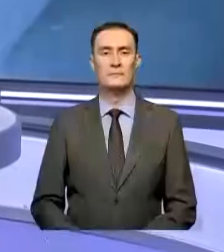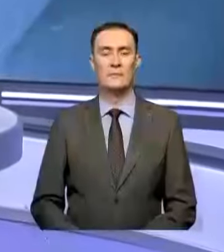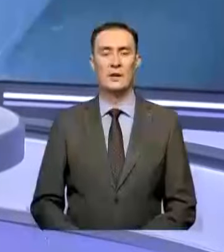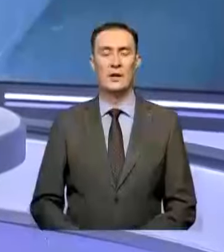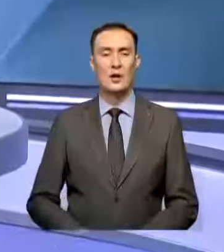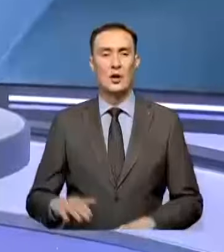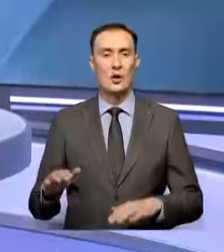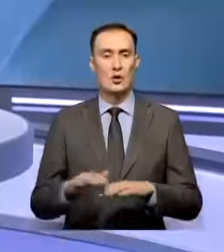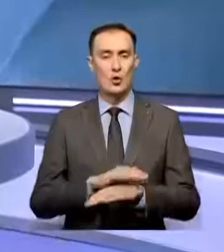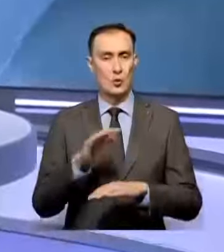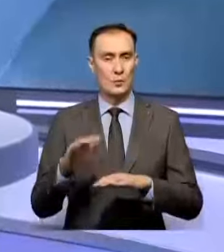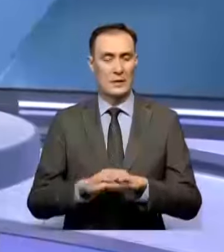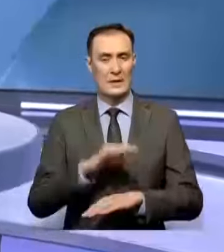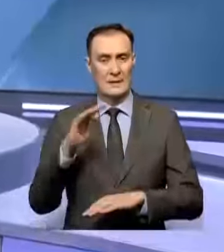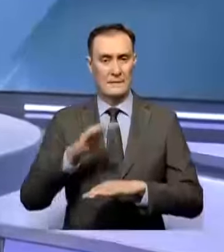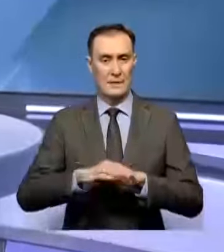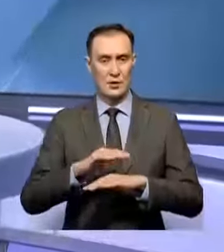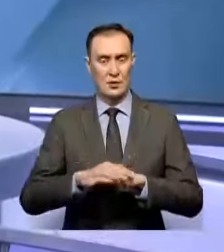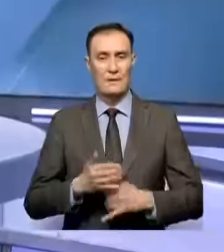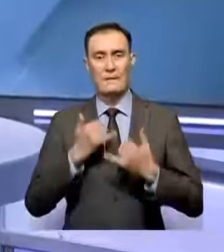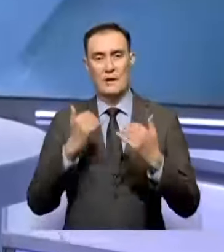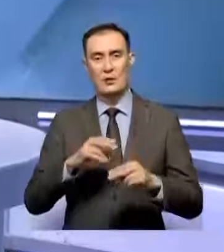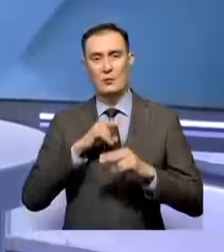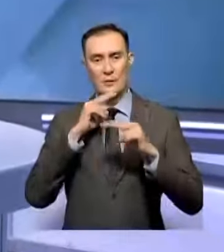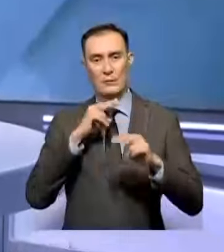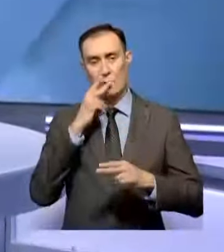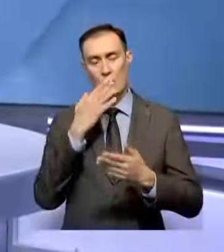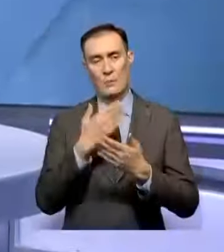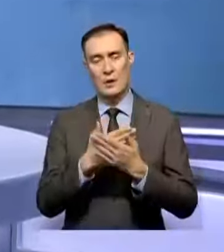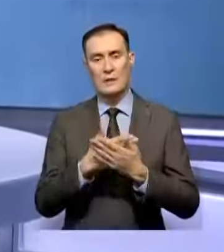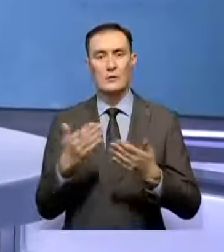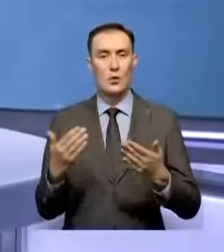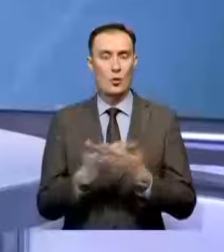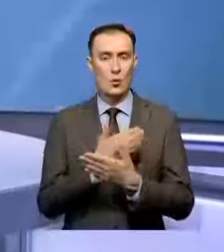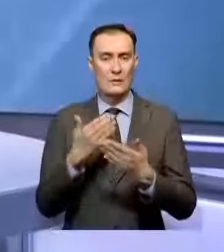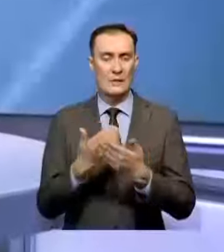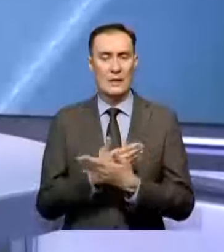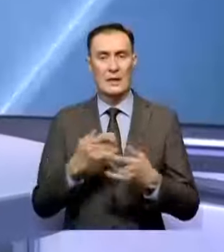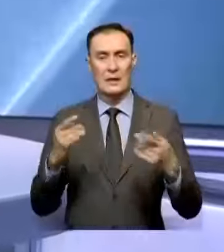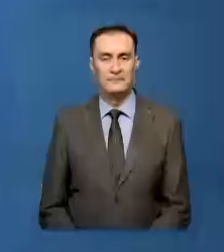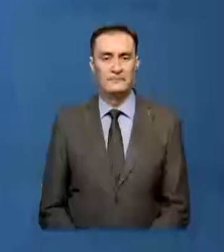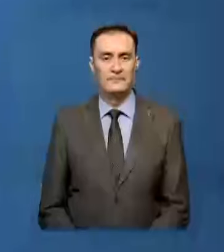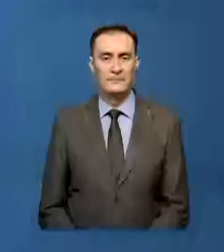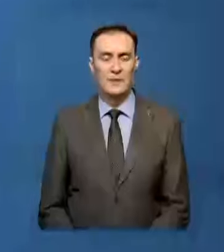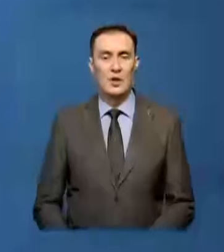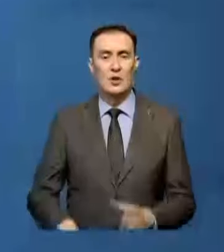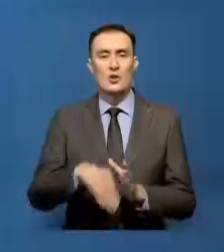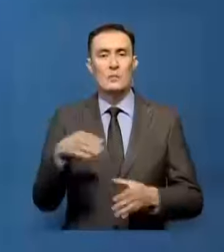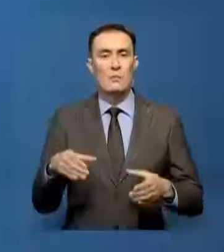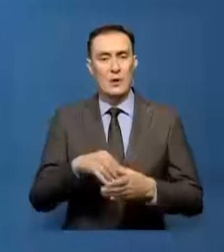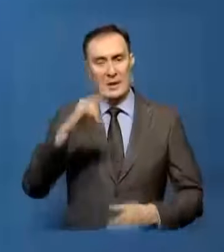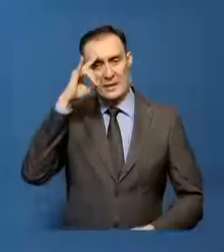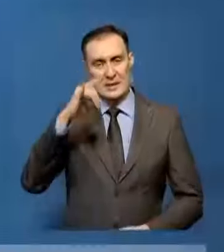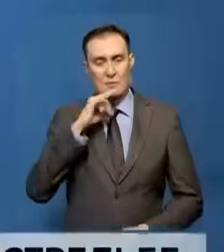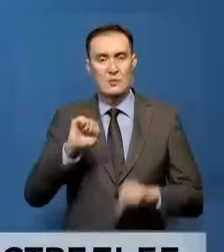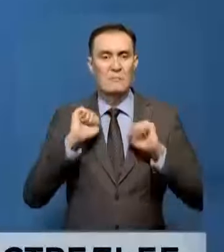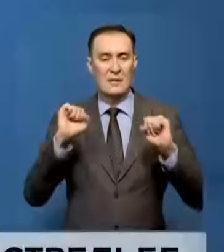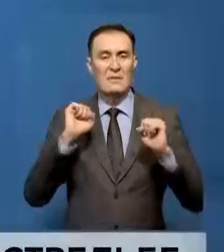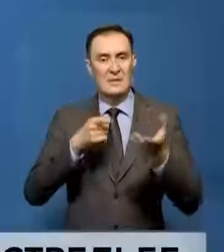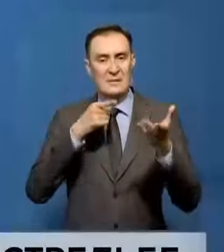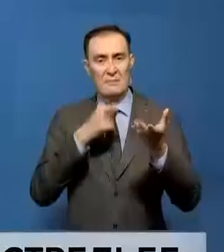Вы смотрите новости на 24KZ. Студия работы Динара Жамбатырова. Сурдоперевод обеспечивает Хасан Исраилов. Сборная Казахстана по